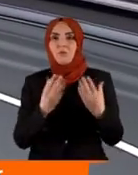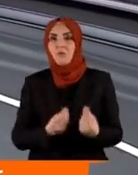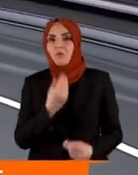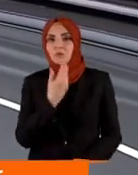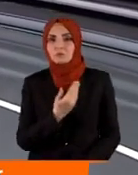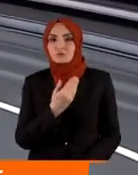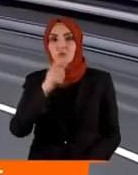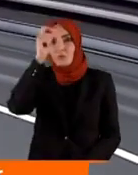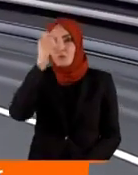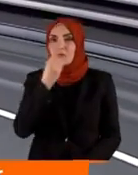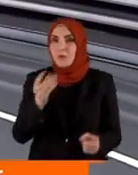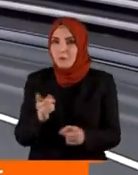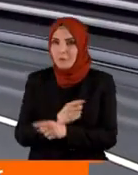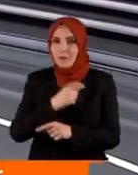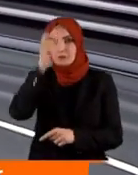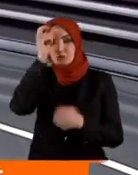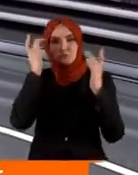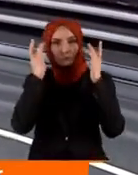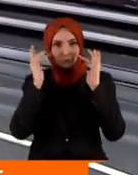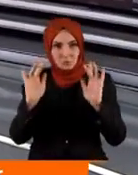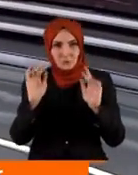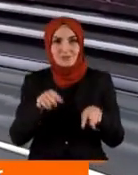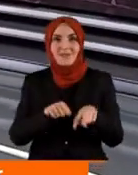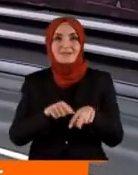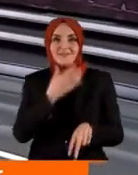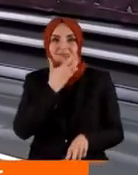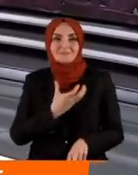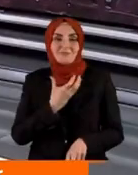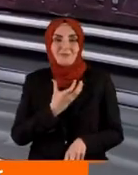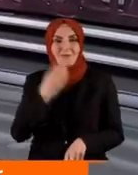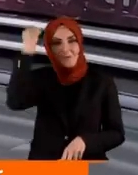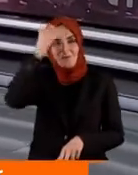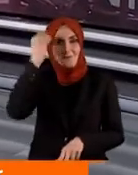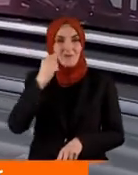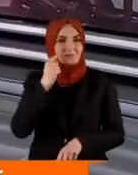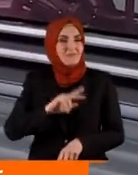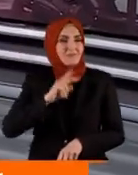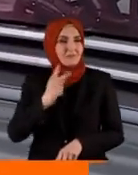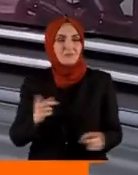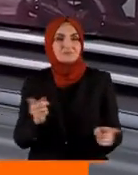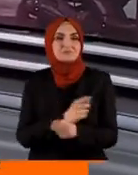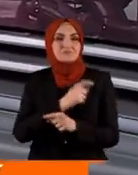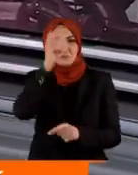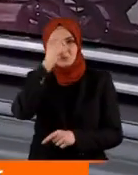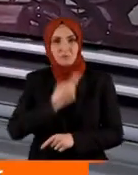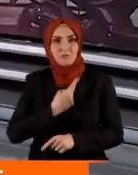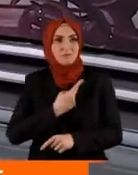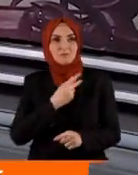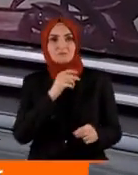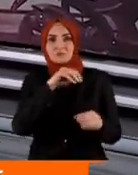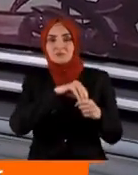hatta Nasrettin Hoca'sına kadar tüm izleri görmek mümkün. Bu yüzden de o bölgeye yolu düşen bir daha